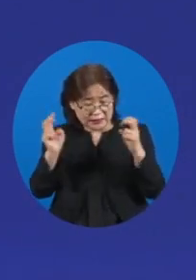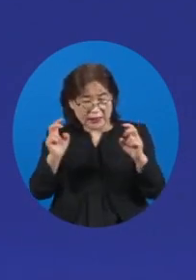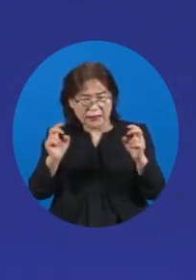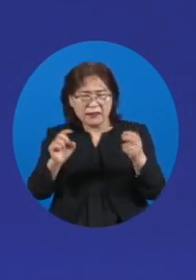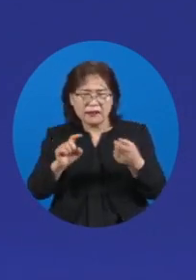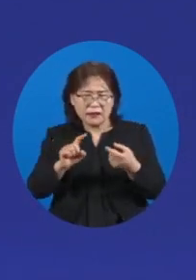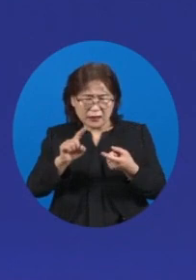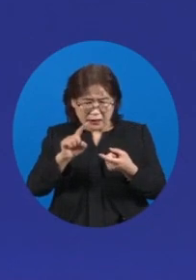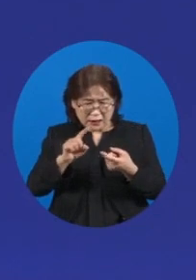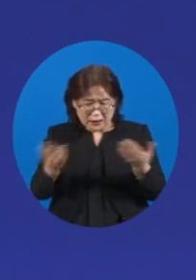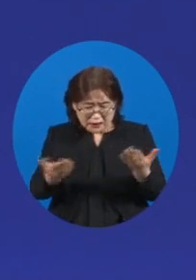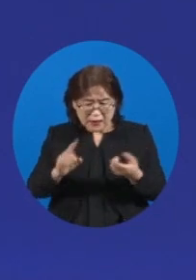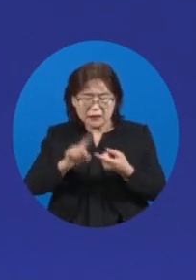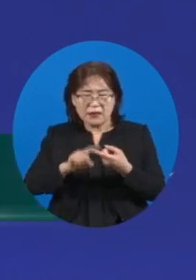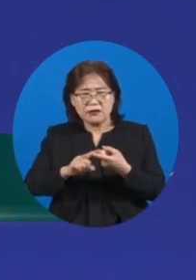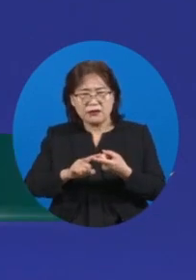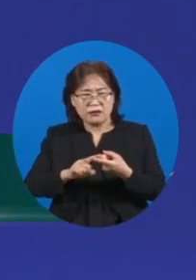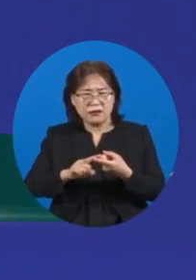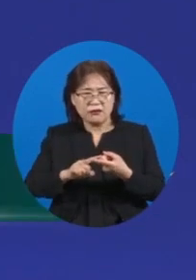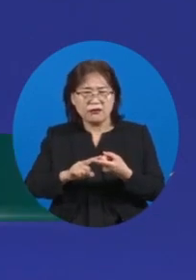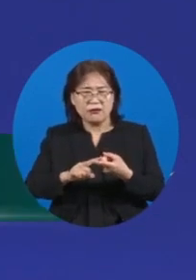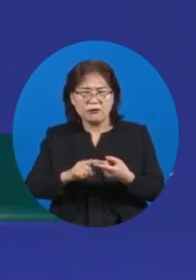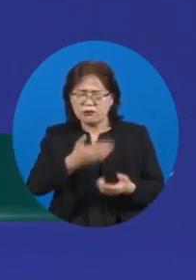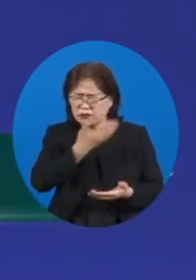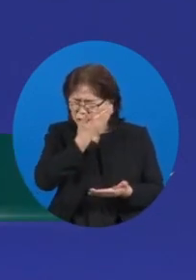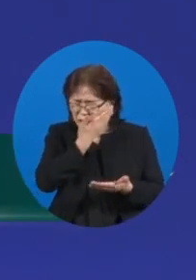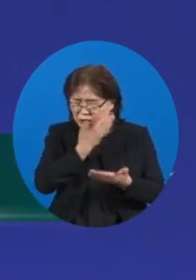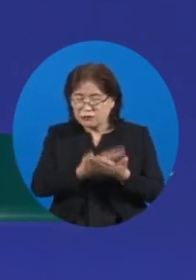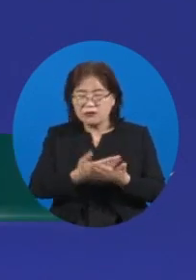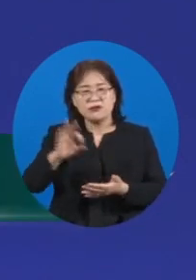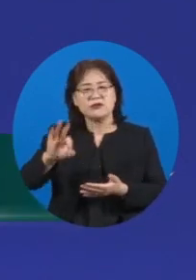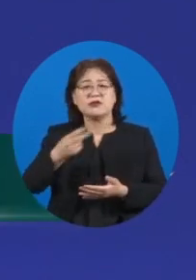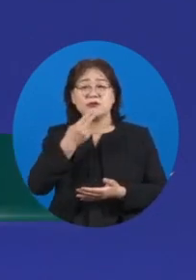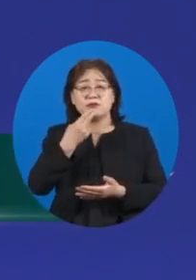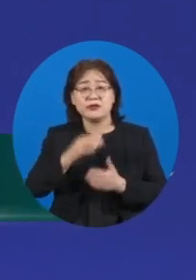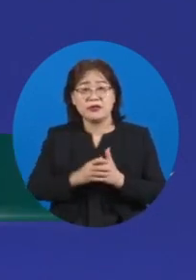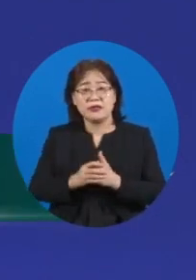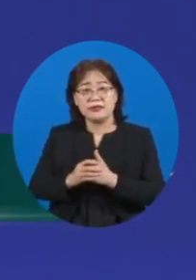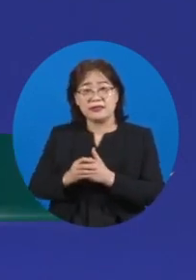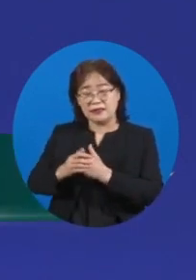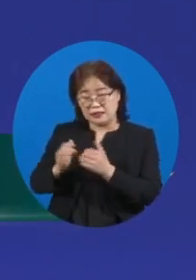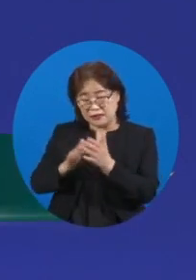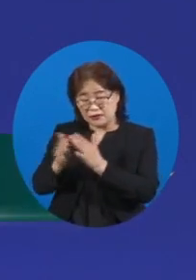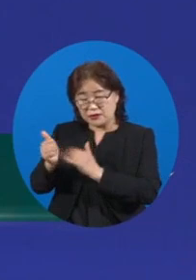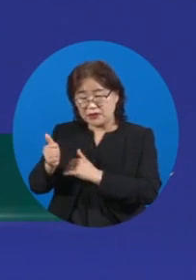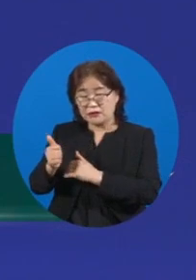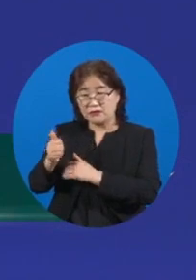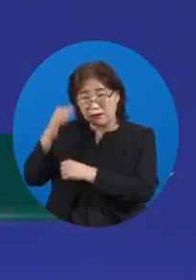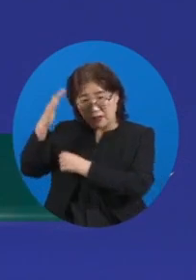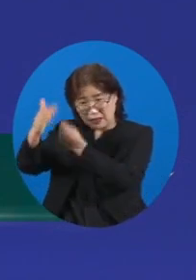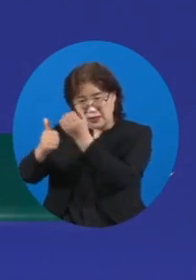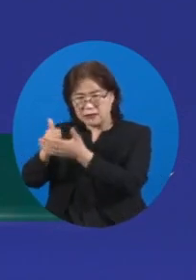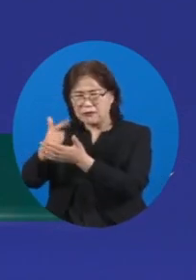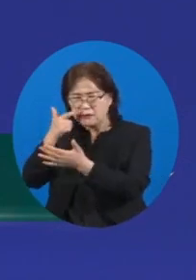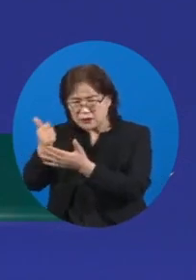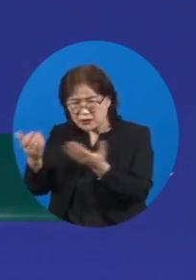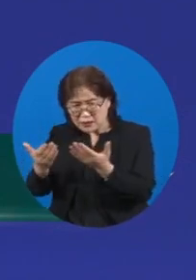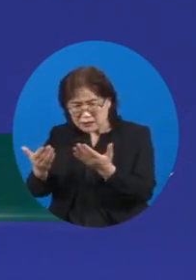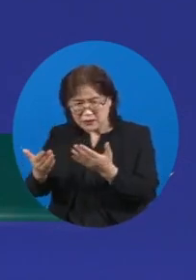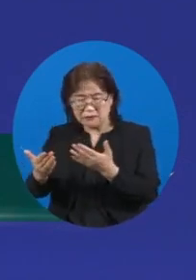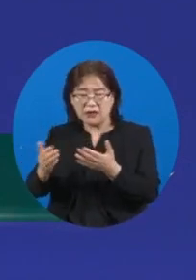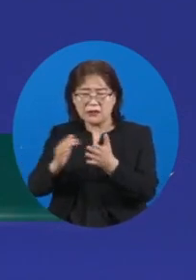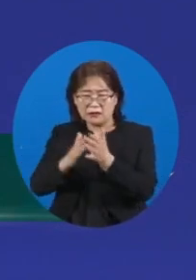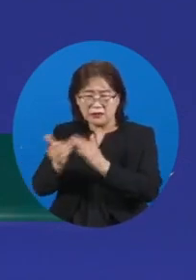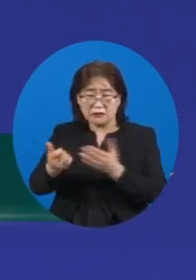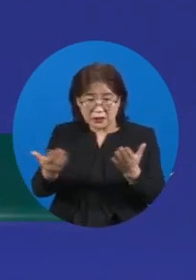예수님도 내 아버지께서 이제까지 1 하시니 나도 일한다 라고 말씀을 하셨어요